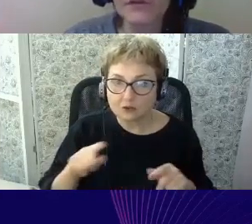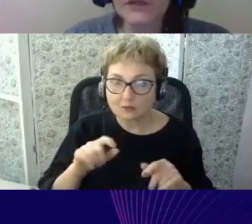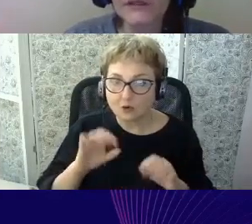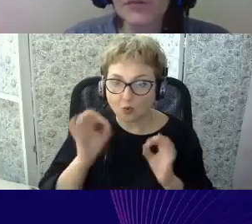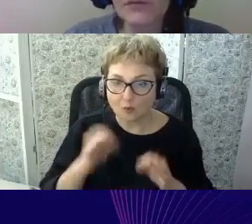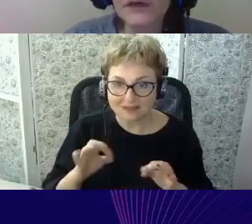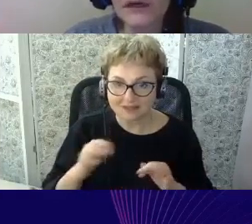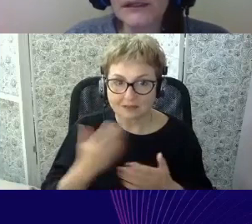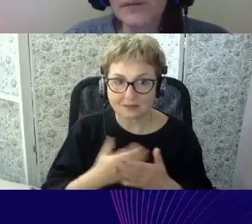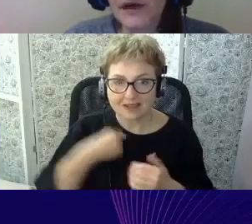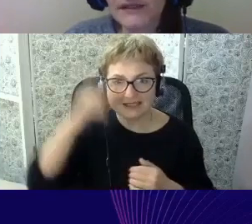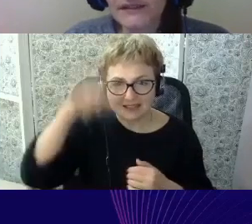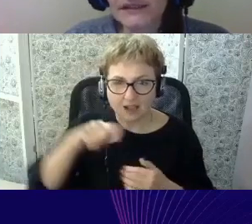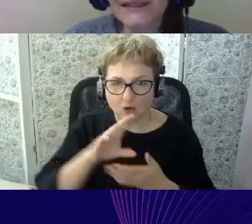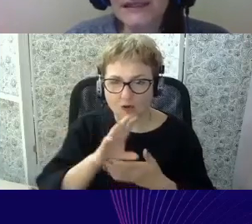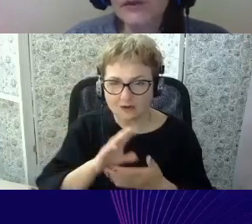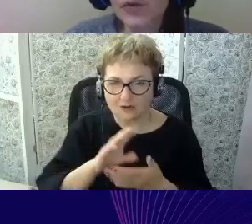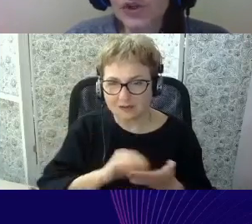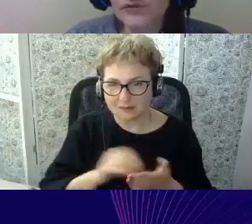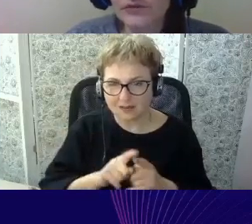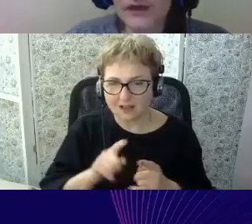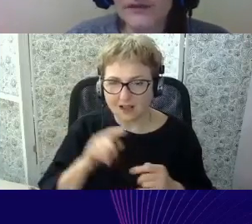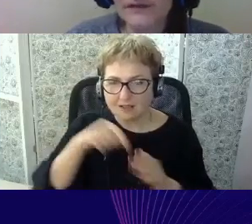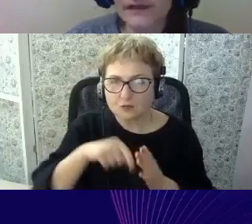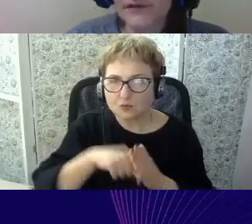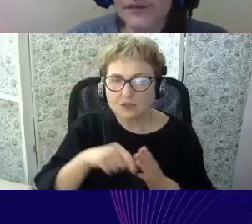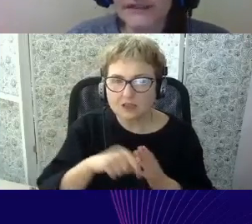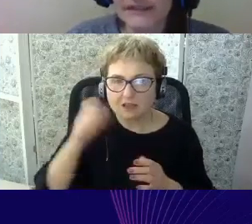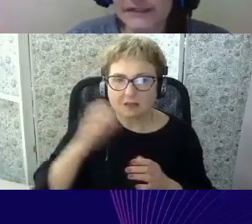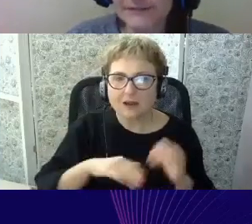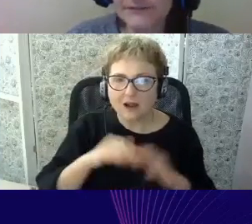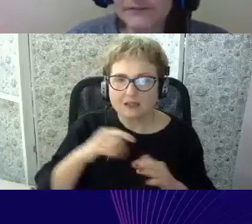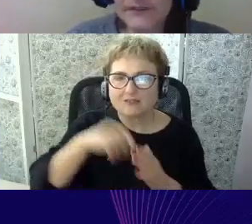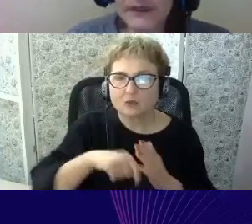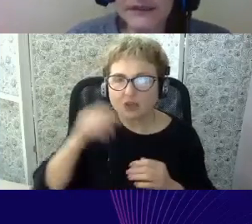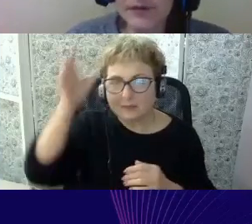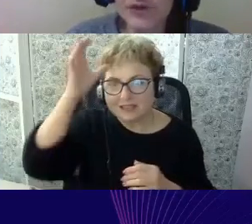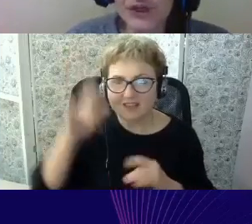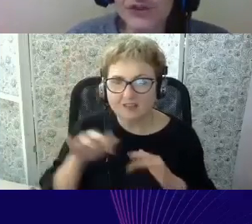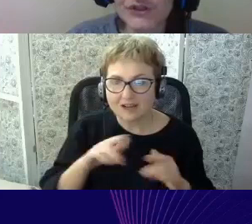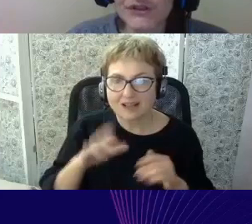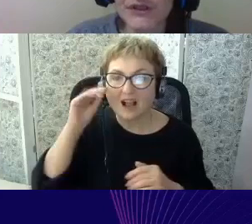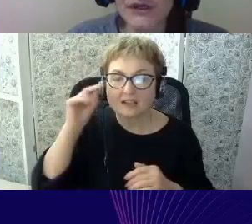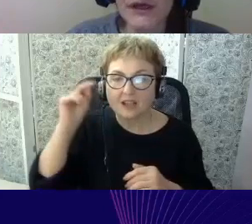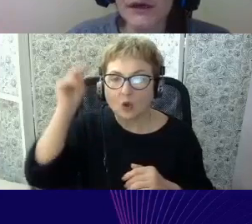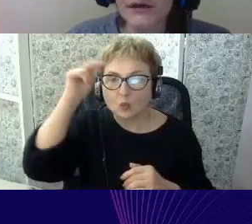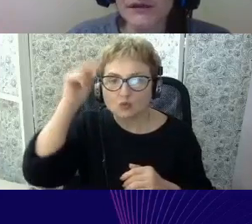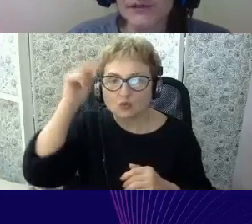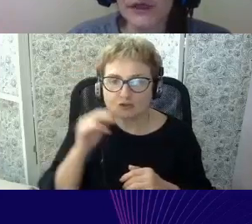образом. Вот я знаю примеры, когда практика рассредоточена внутри образовательного процесса. Когда обучающийся